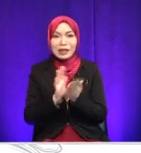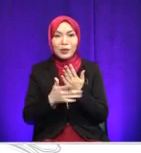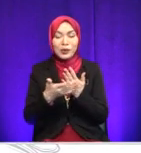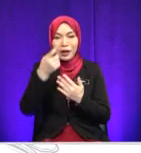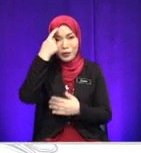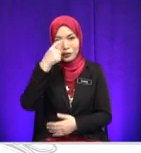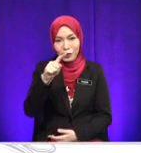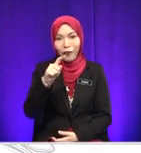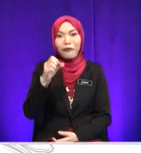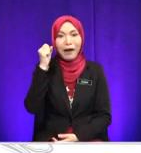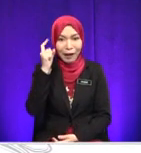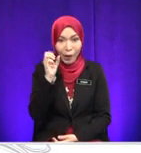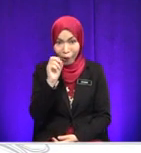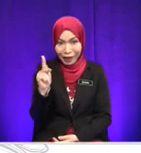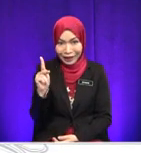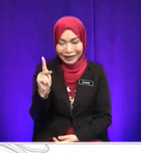Saya, cikgu. Silakan, Haris.